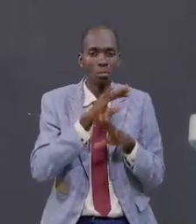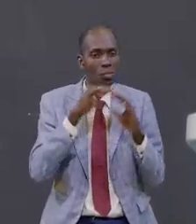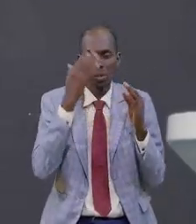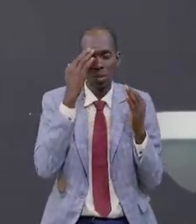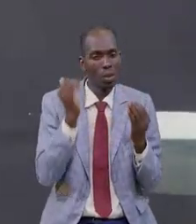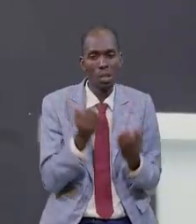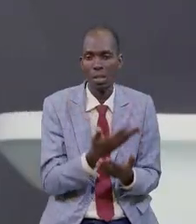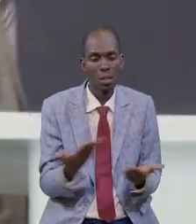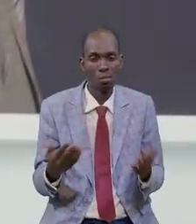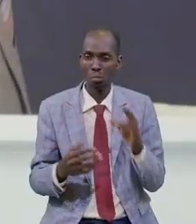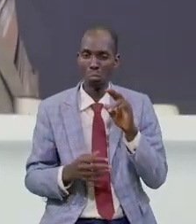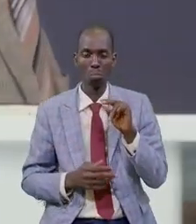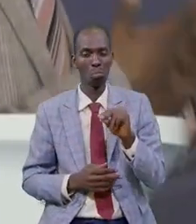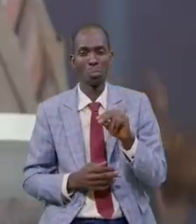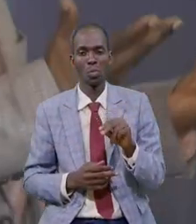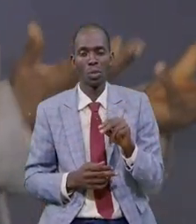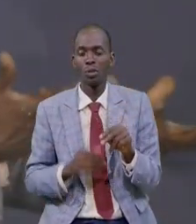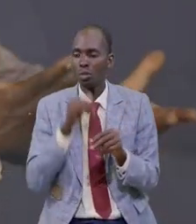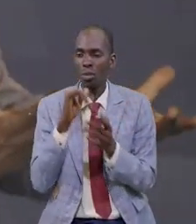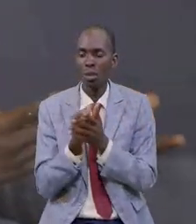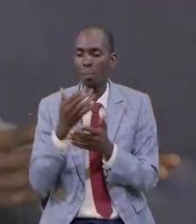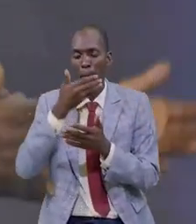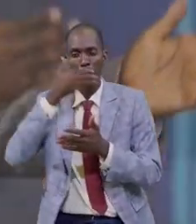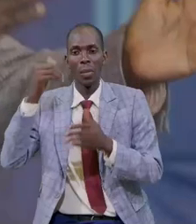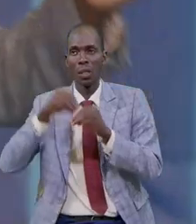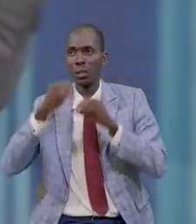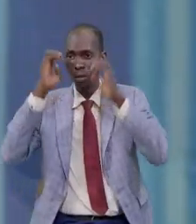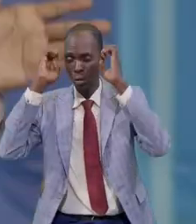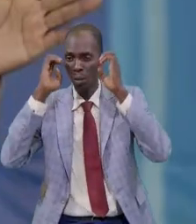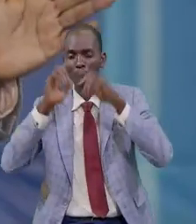pour tenir ils ne connaissent rien du